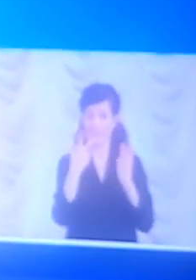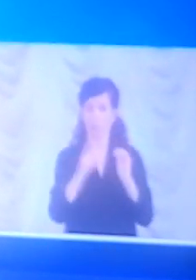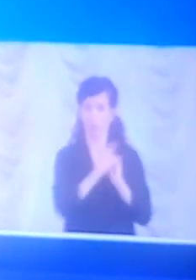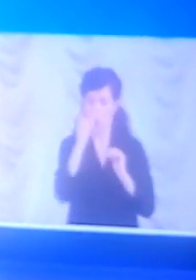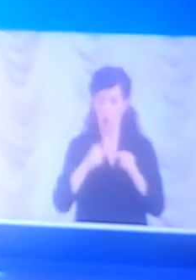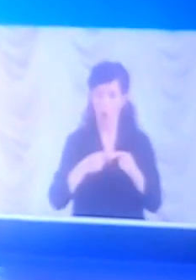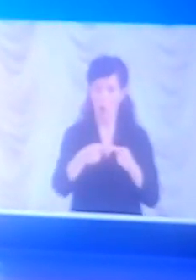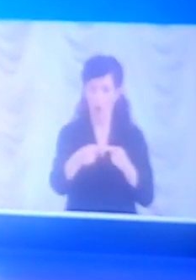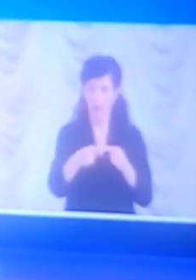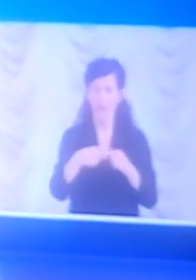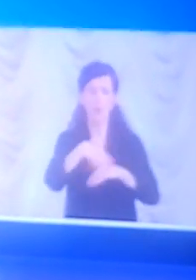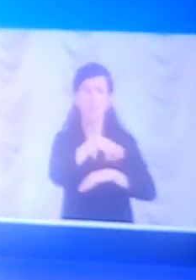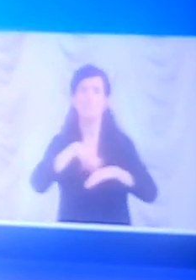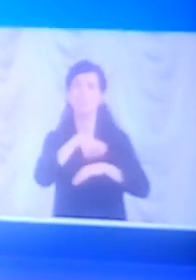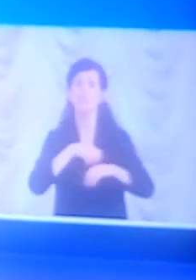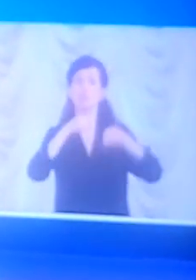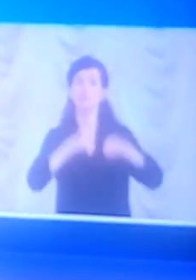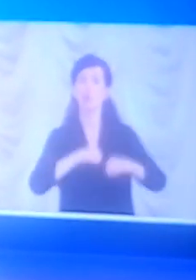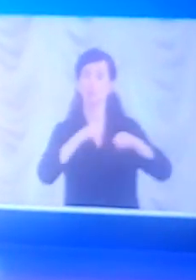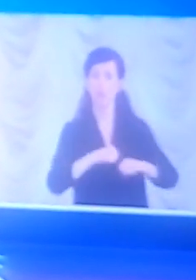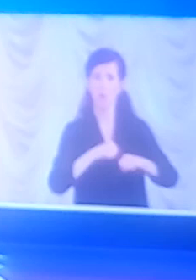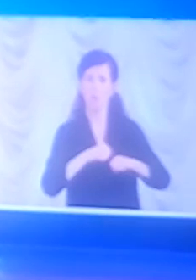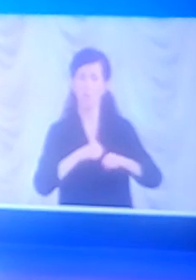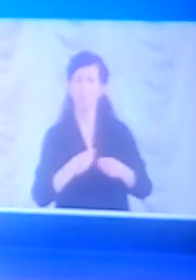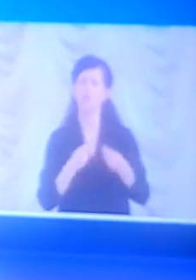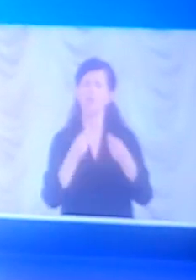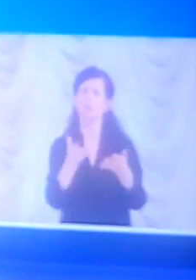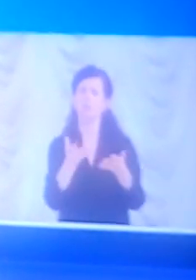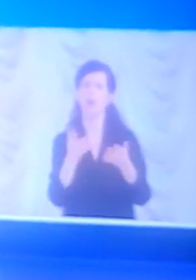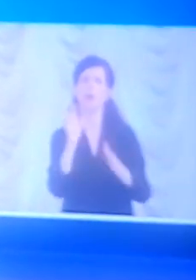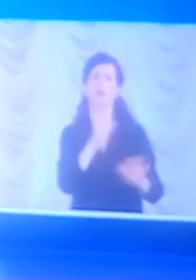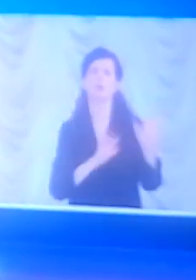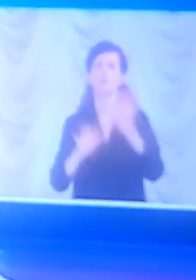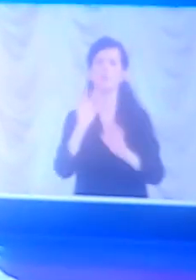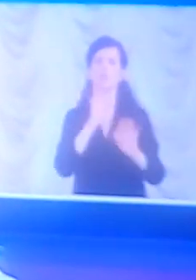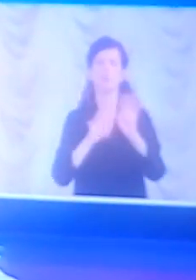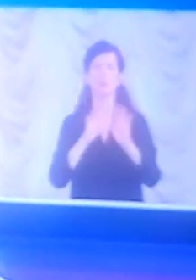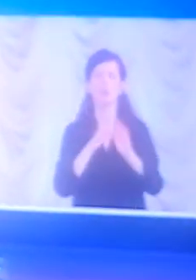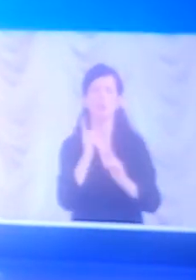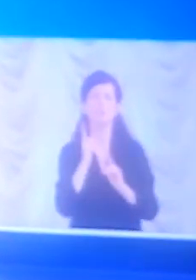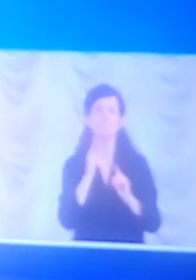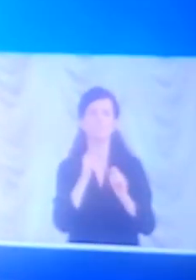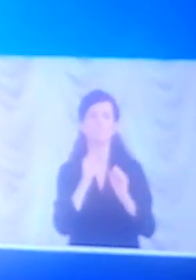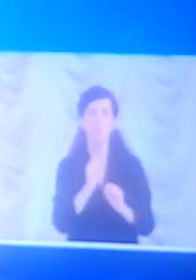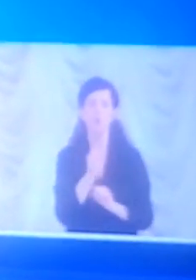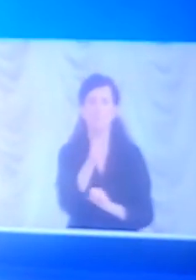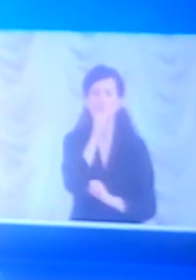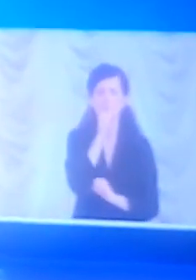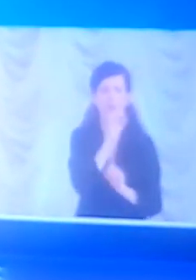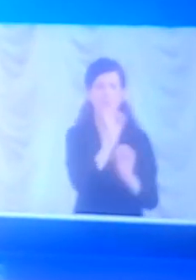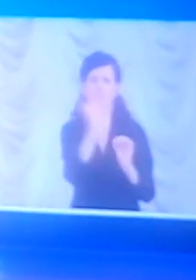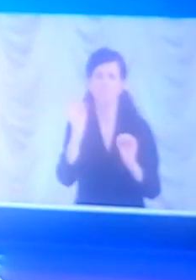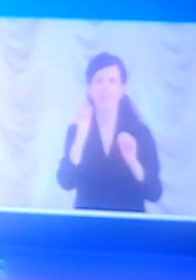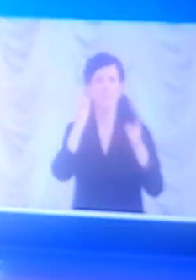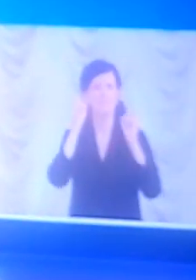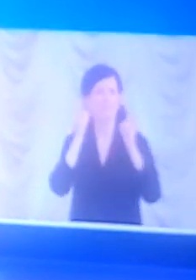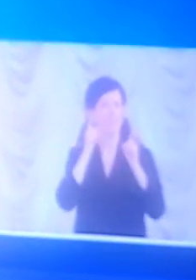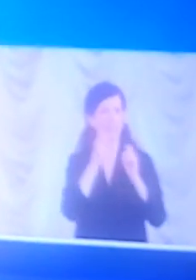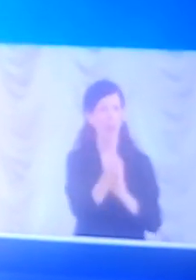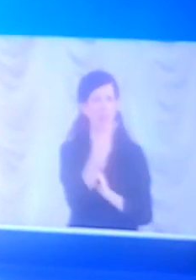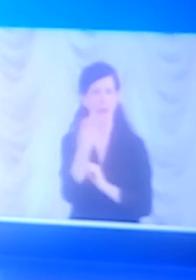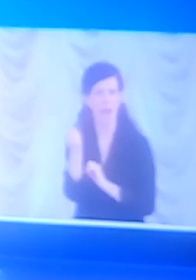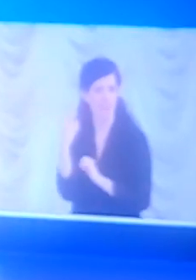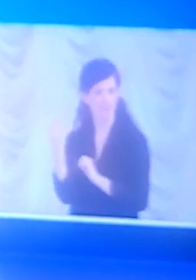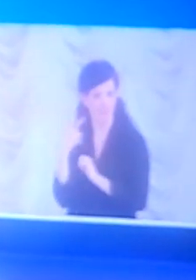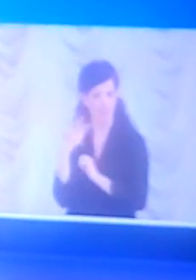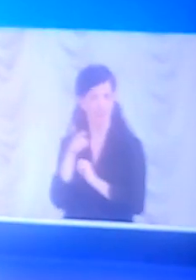Salute indicherà quelle che sono delle soglie sentinella. Vale a dire, sulla base di questi parametri e